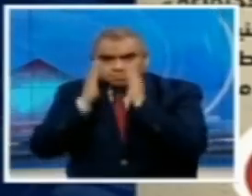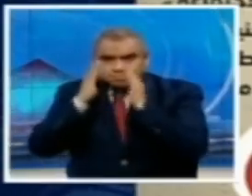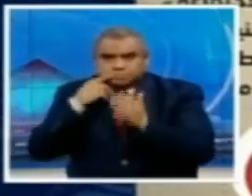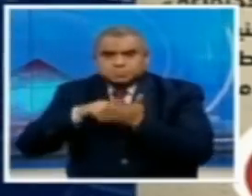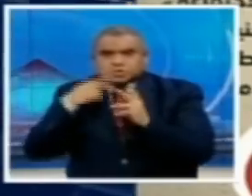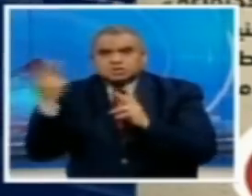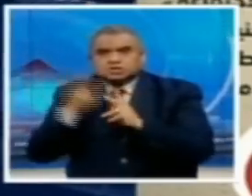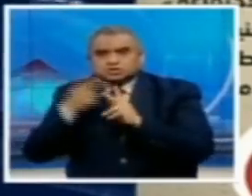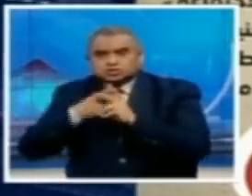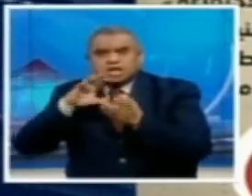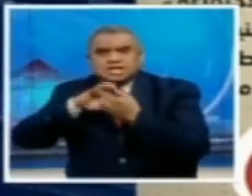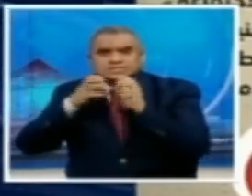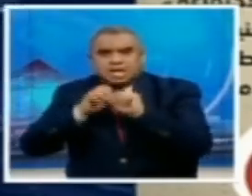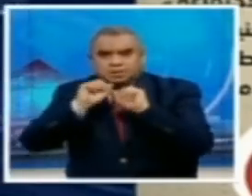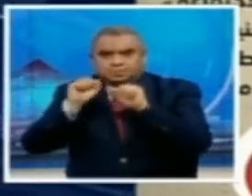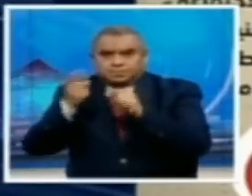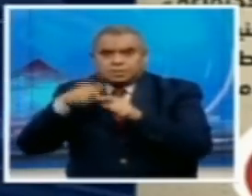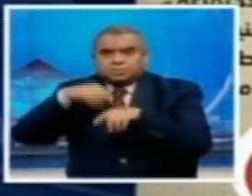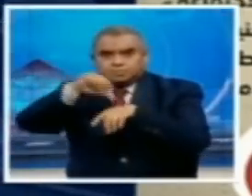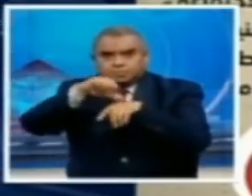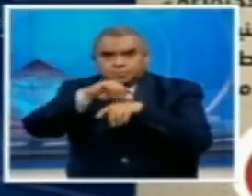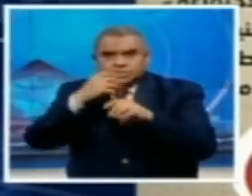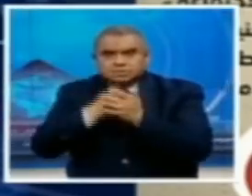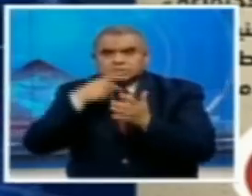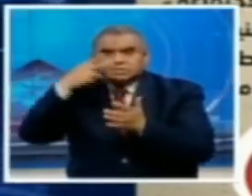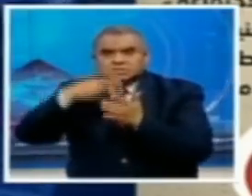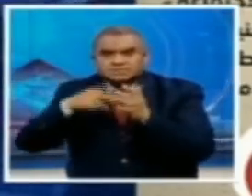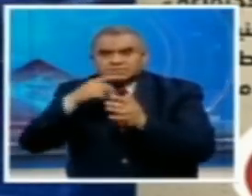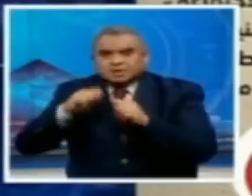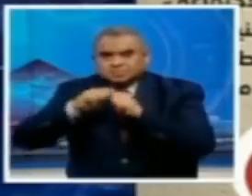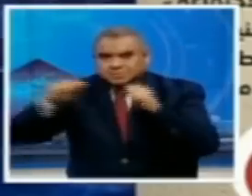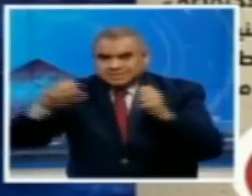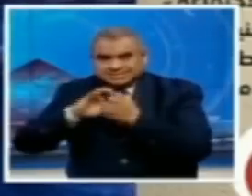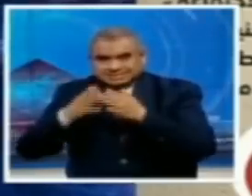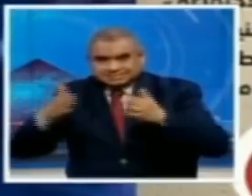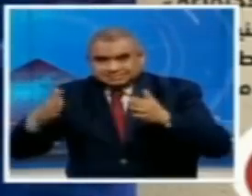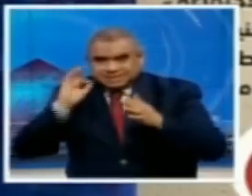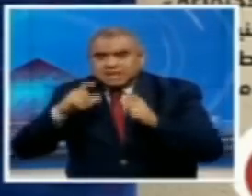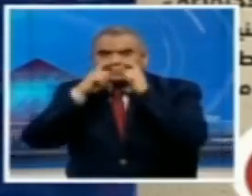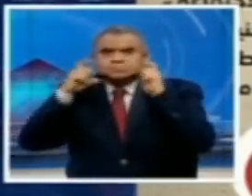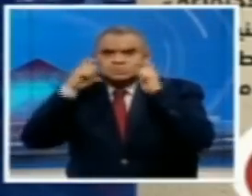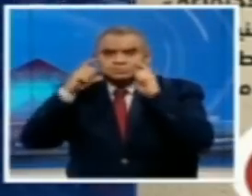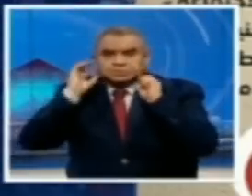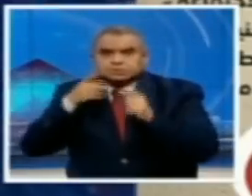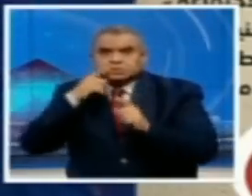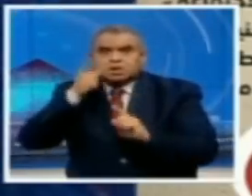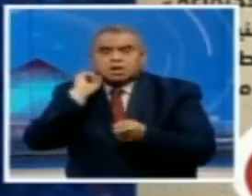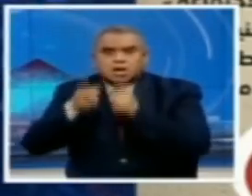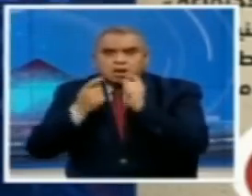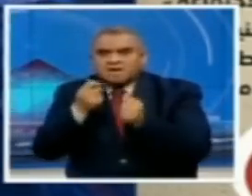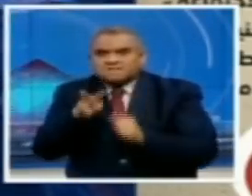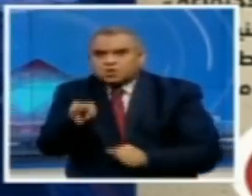التي تستقبل الجمهور أو الأماكن المفتوحة التي يتعذر فيها التباعد الاجتماعي، مع تطبيق